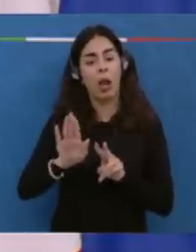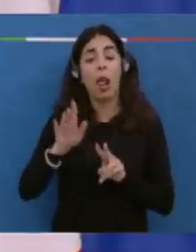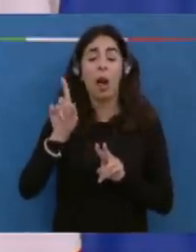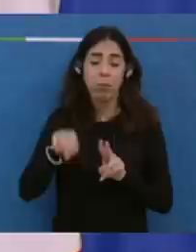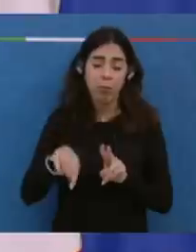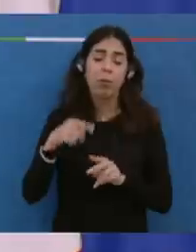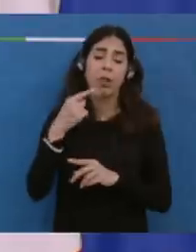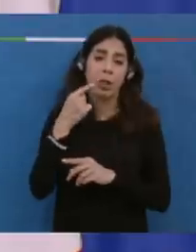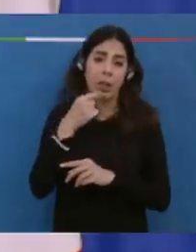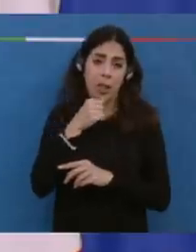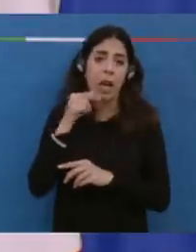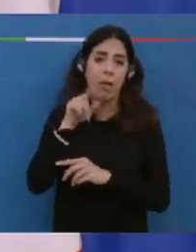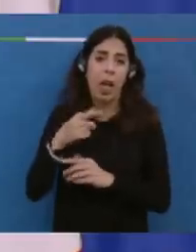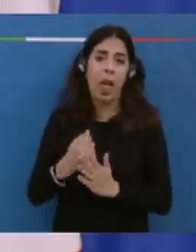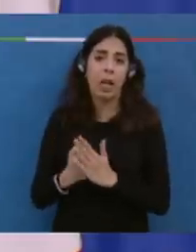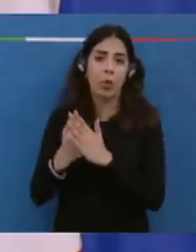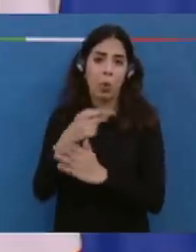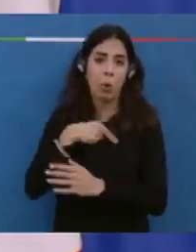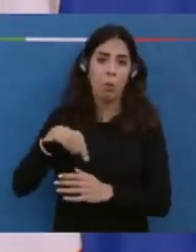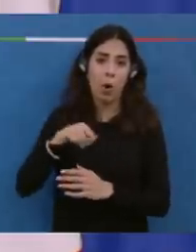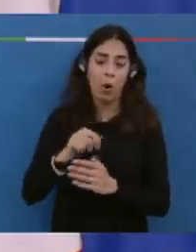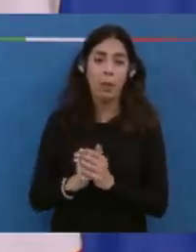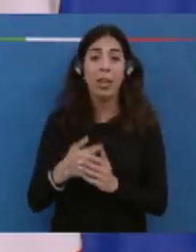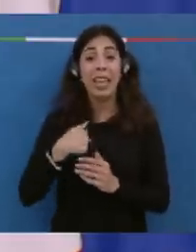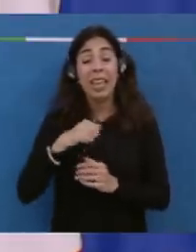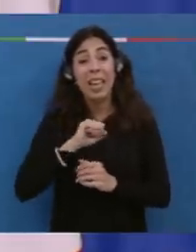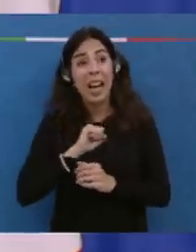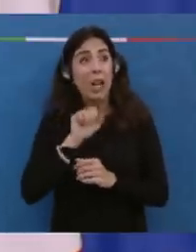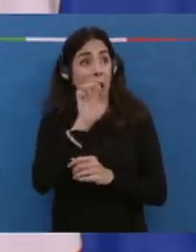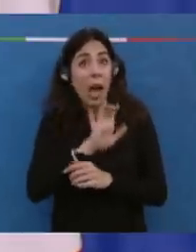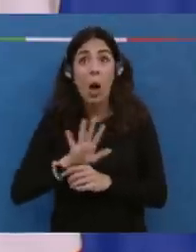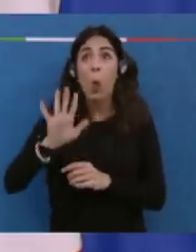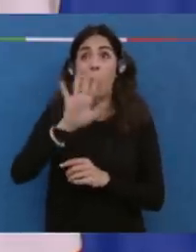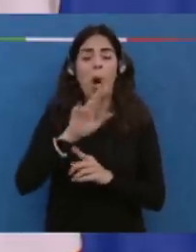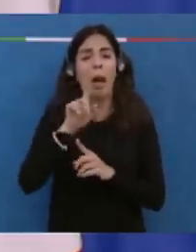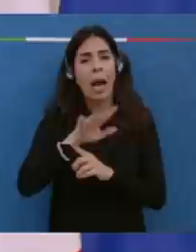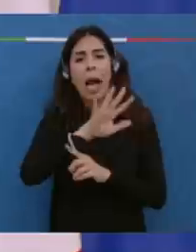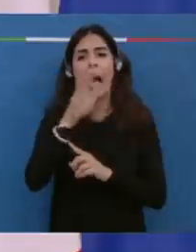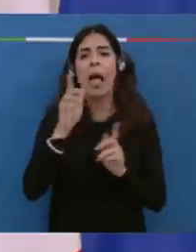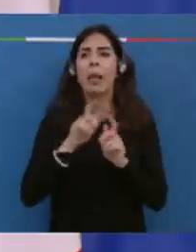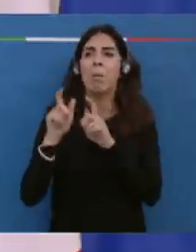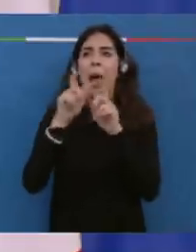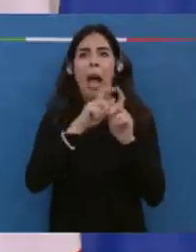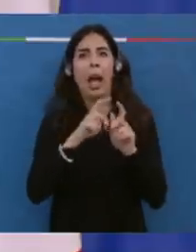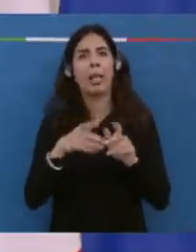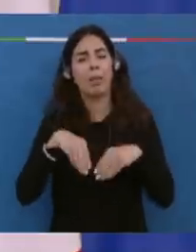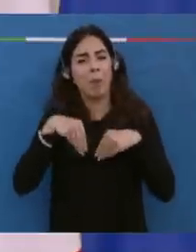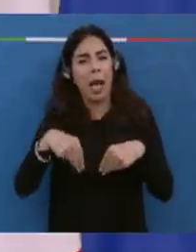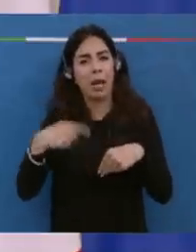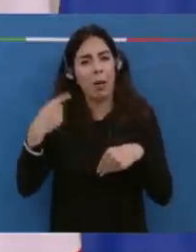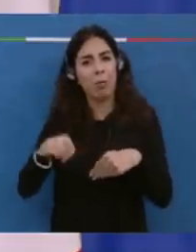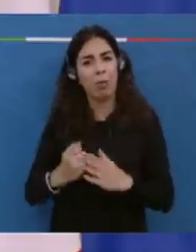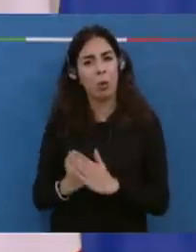altri paesi europei saranno parte di questo sforzo è tanto che come voi sapete nel